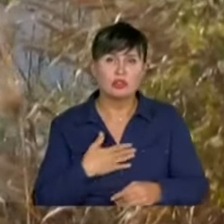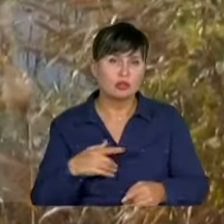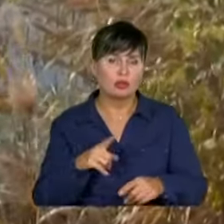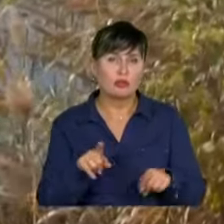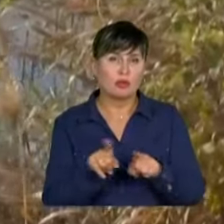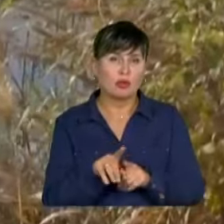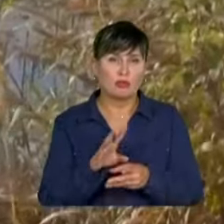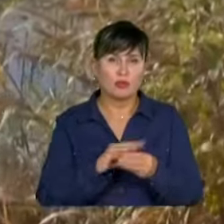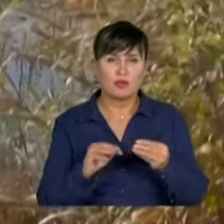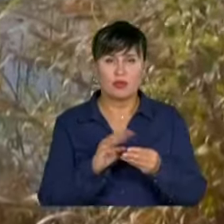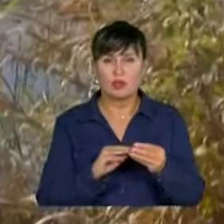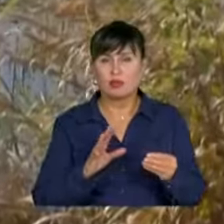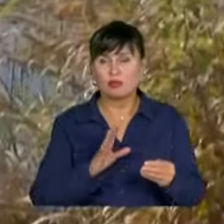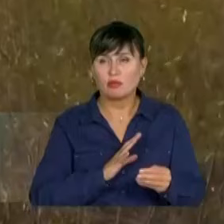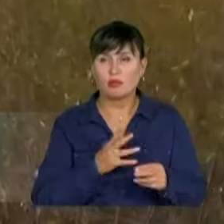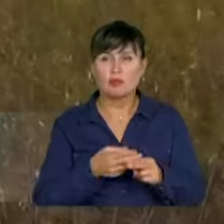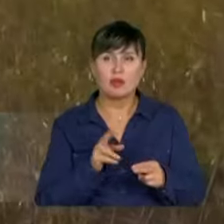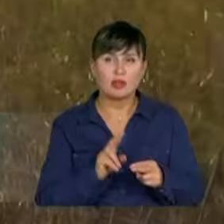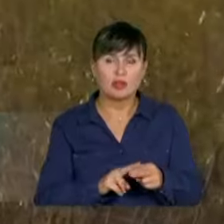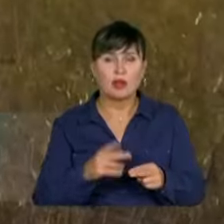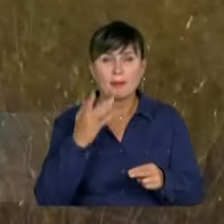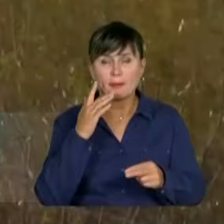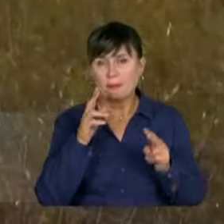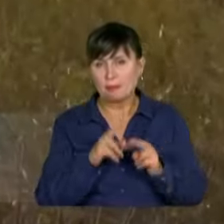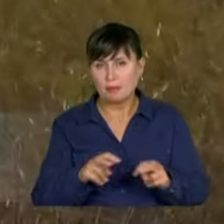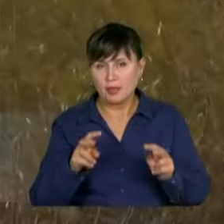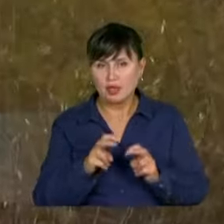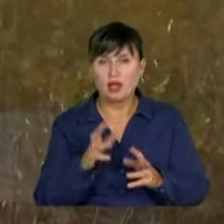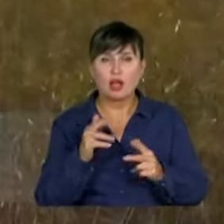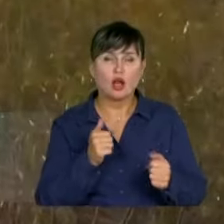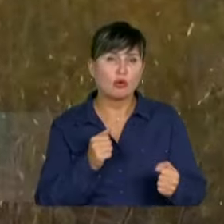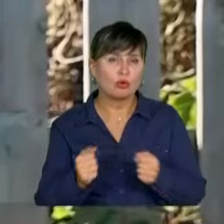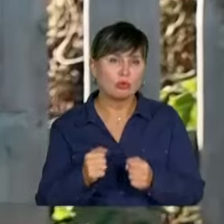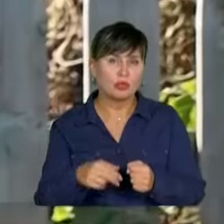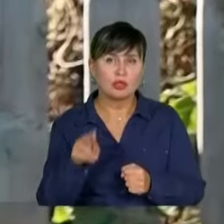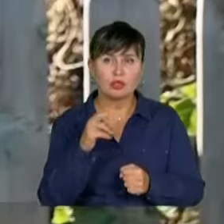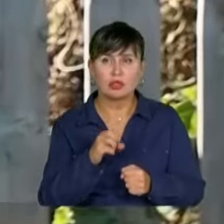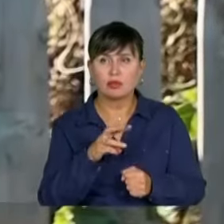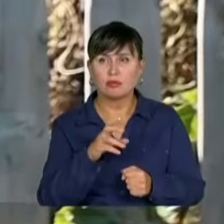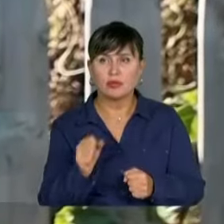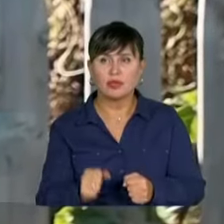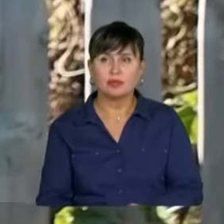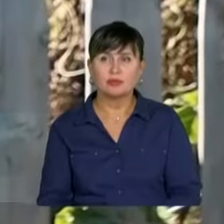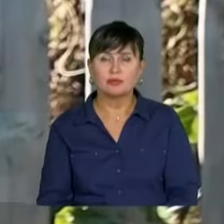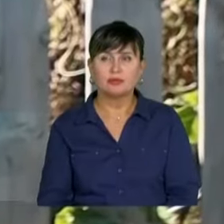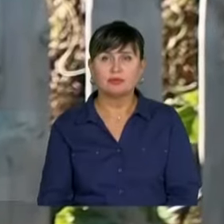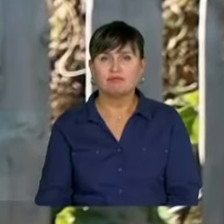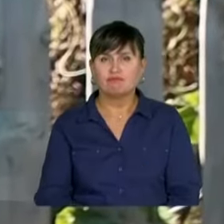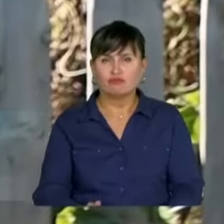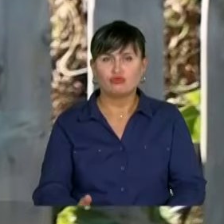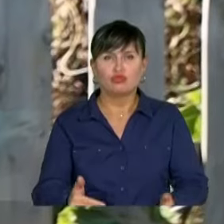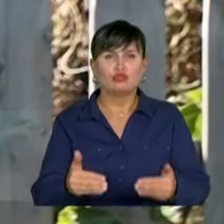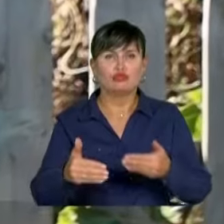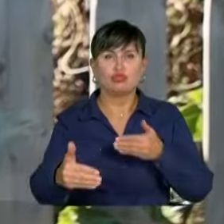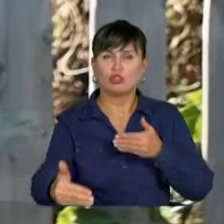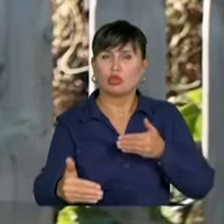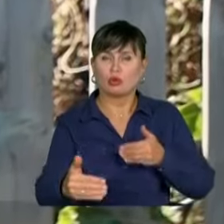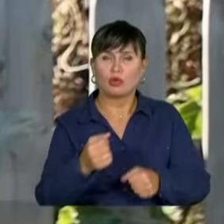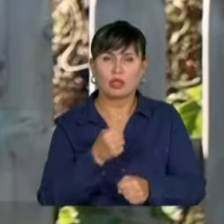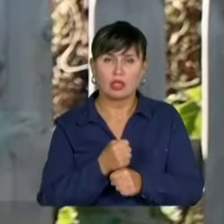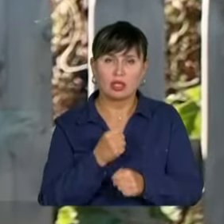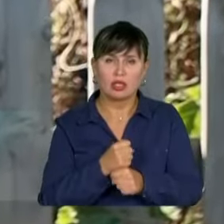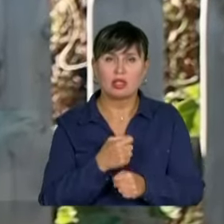подобное повторилось вновь. Поэтому периодически проверяет, как укрепляют дамбу. Они прям такую дамбу широкую делают. Там я вот проезжал,